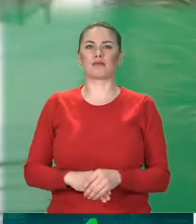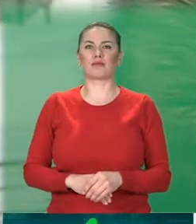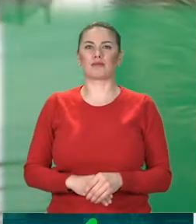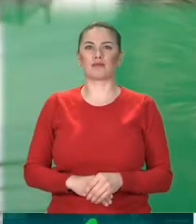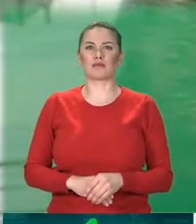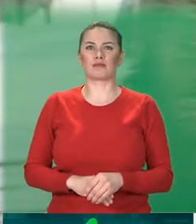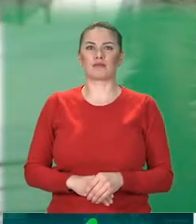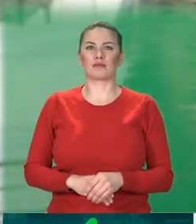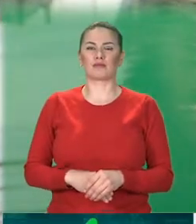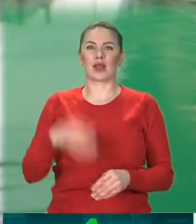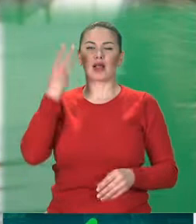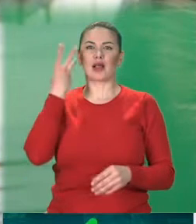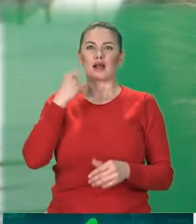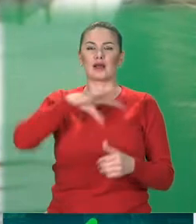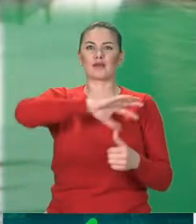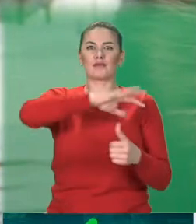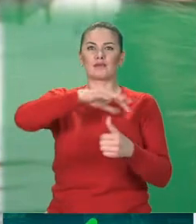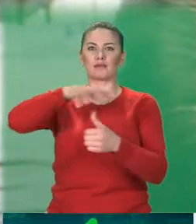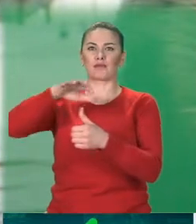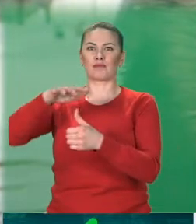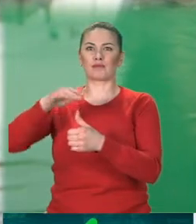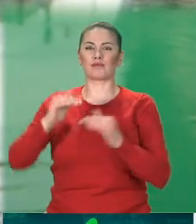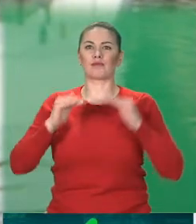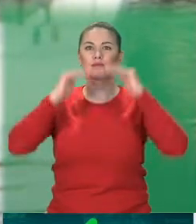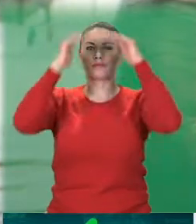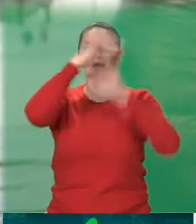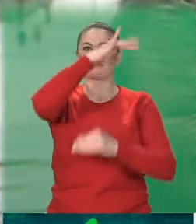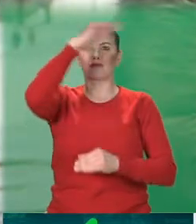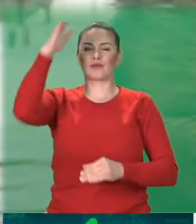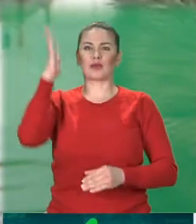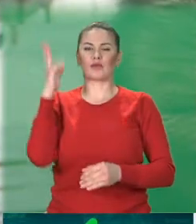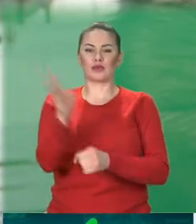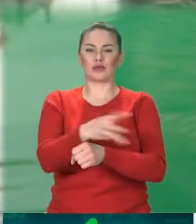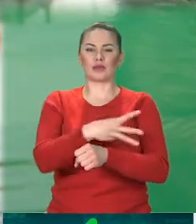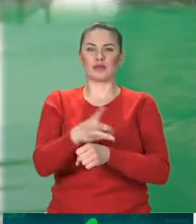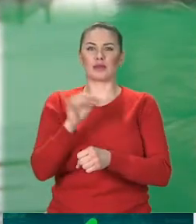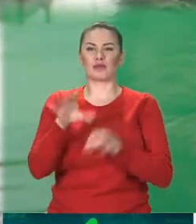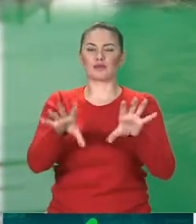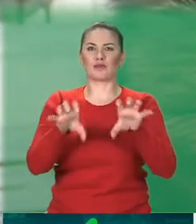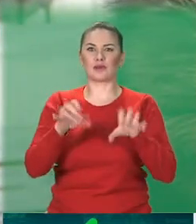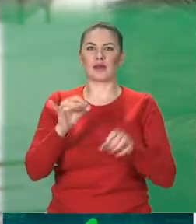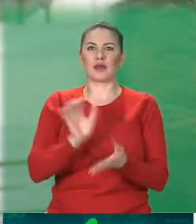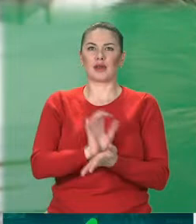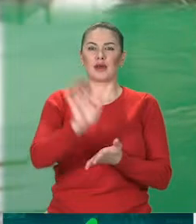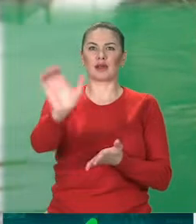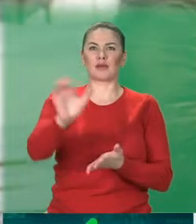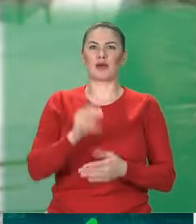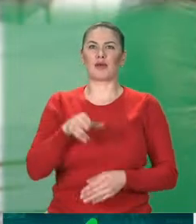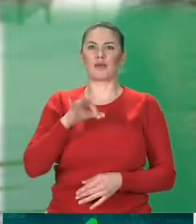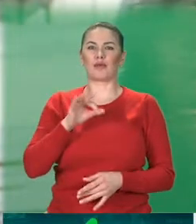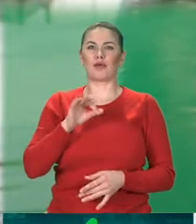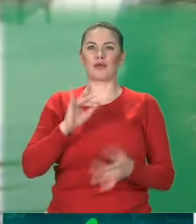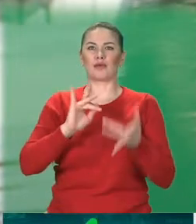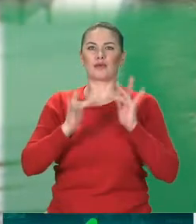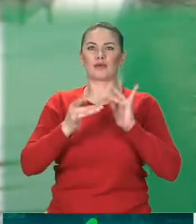подать! Когда квадрокоптер поднимется на высоту птичьего полета, мы сделаем снимок и отправим по